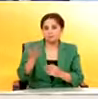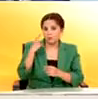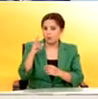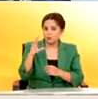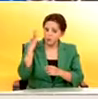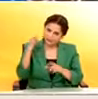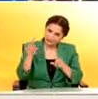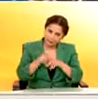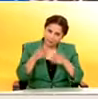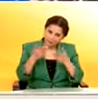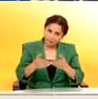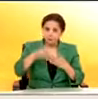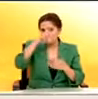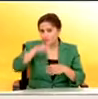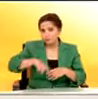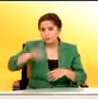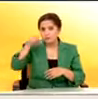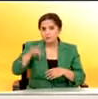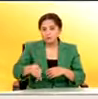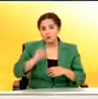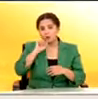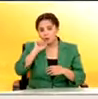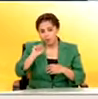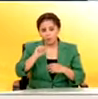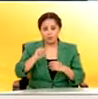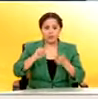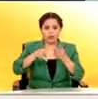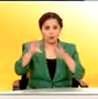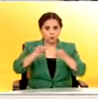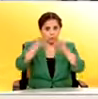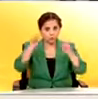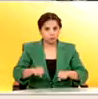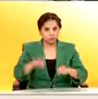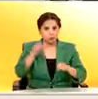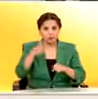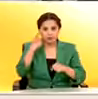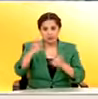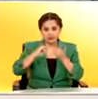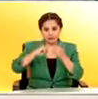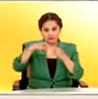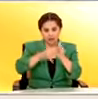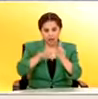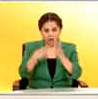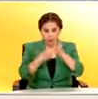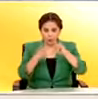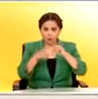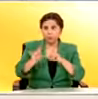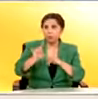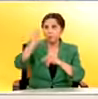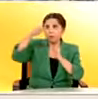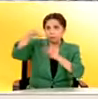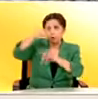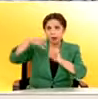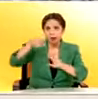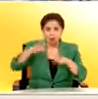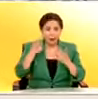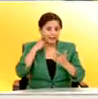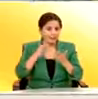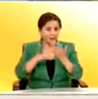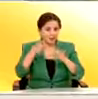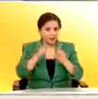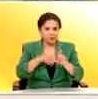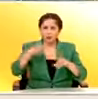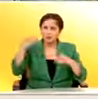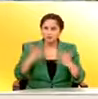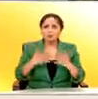हफ्ते भारत के स्पेस इकोसिस्टम को स्काई रूट के इंफिनिटी कैंपस ने नई